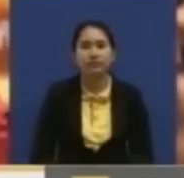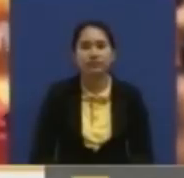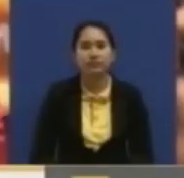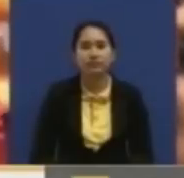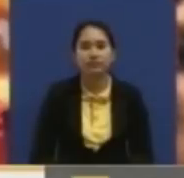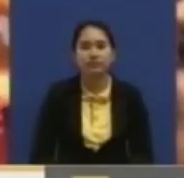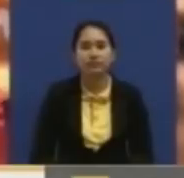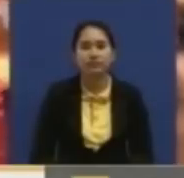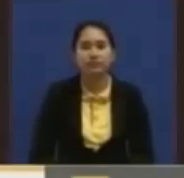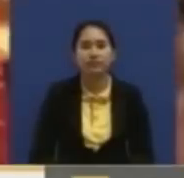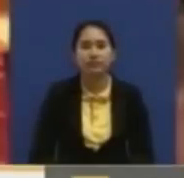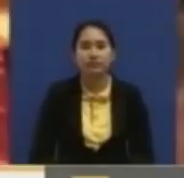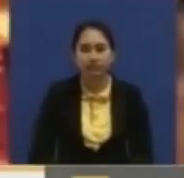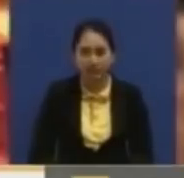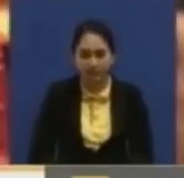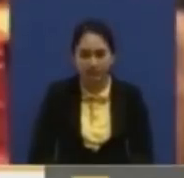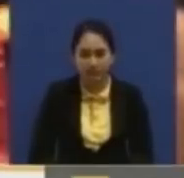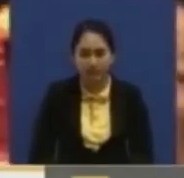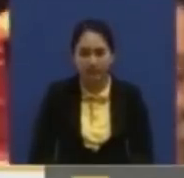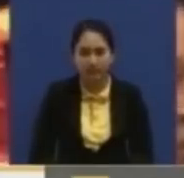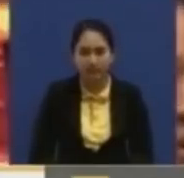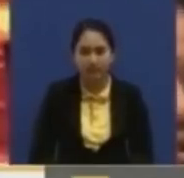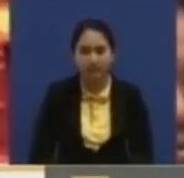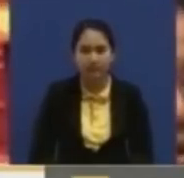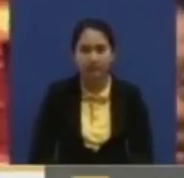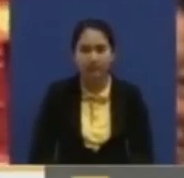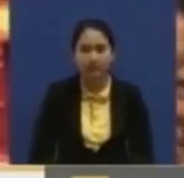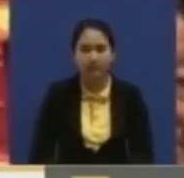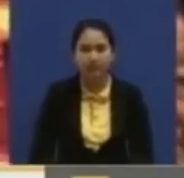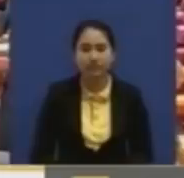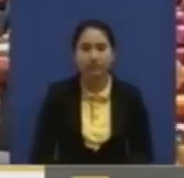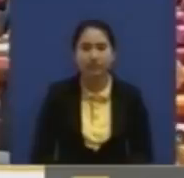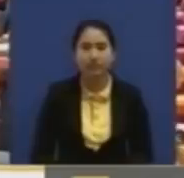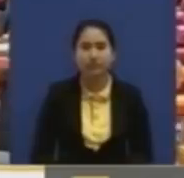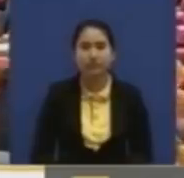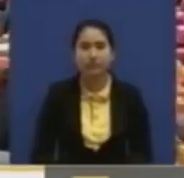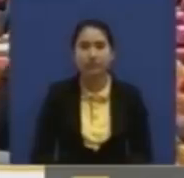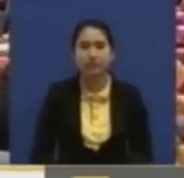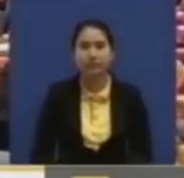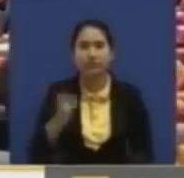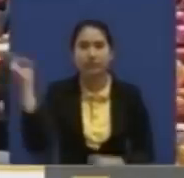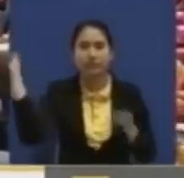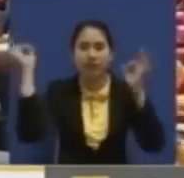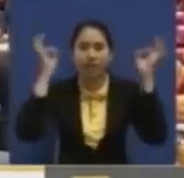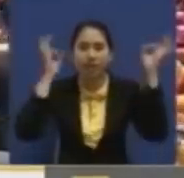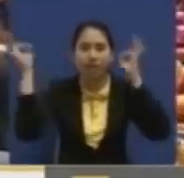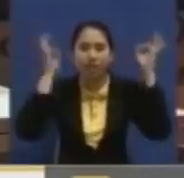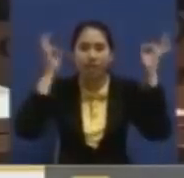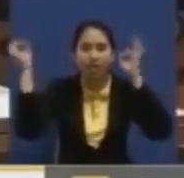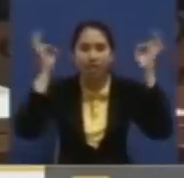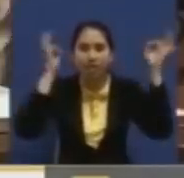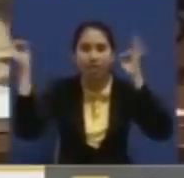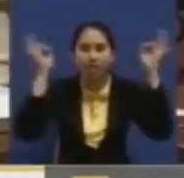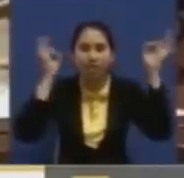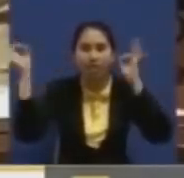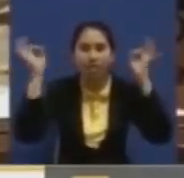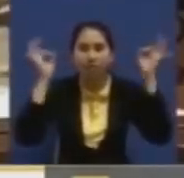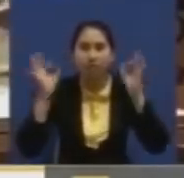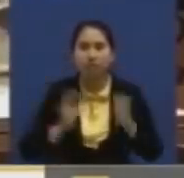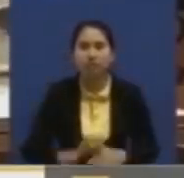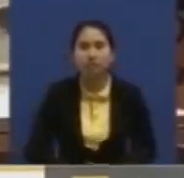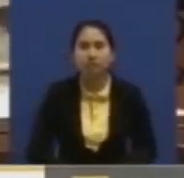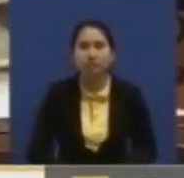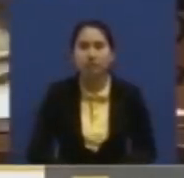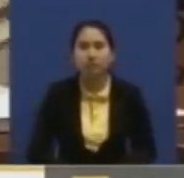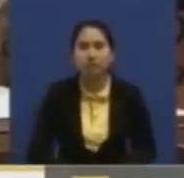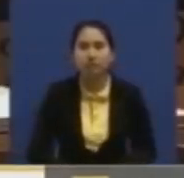ให้ผู้หญิงได้แสดงวิสัยทัศน์ค่ะท่าน ท่านประธานคะท่านประธานกรุณาหันหน้ามาทางนี้ เลยนะคะมันถึงขั้นตอนที่จะต้องลง คะแนน